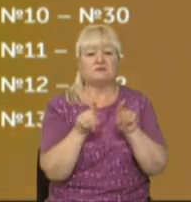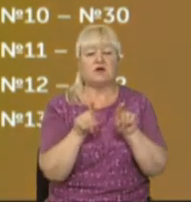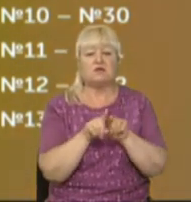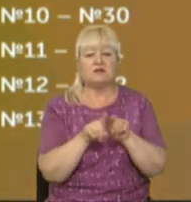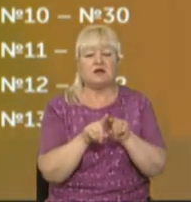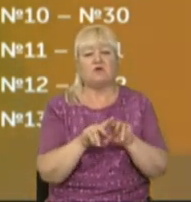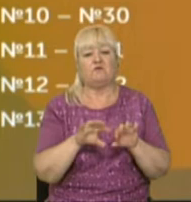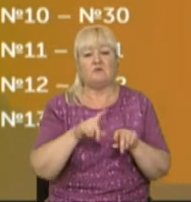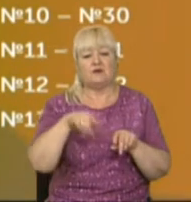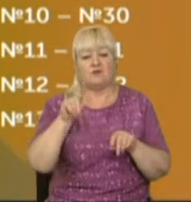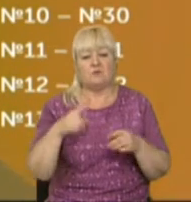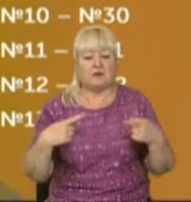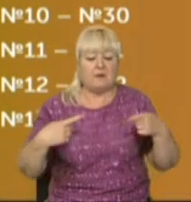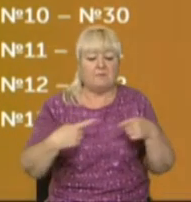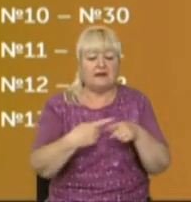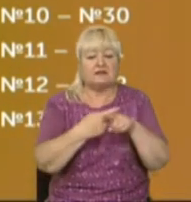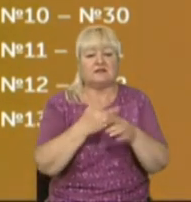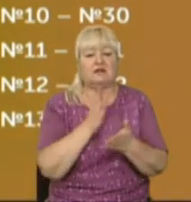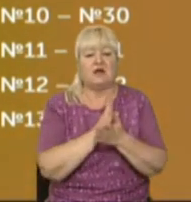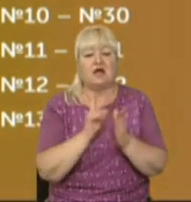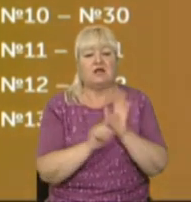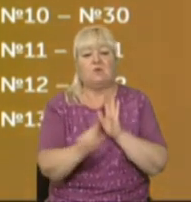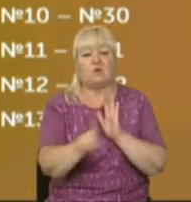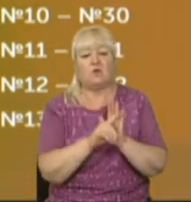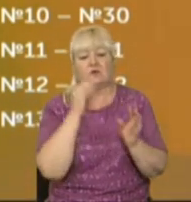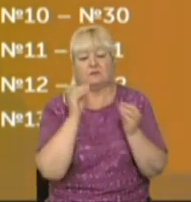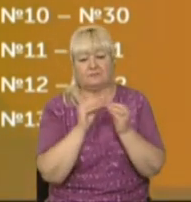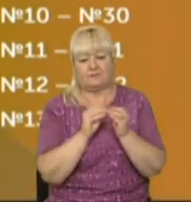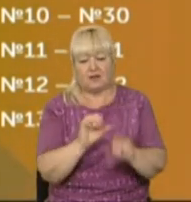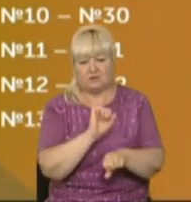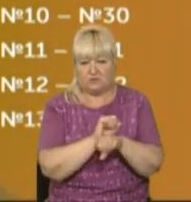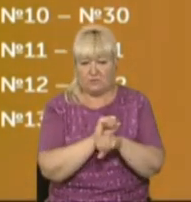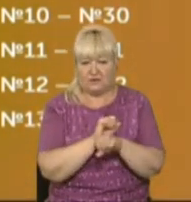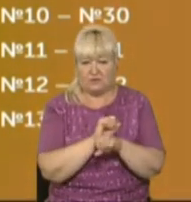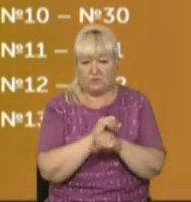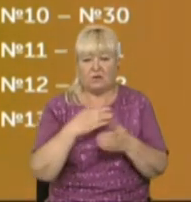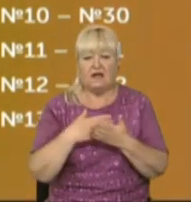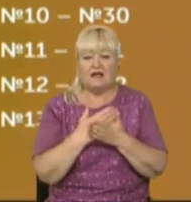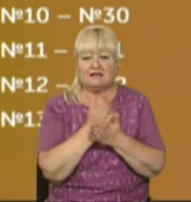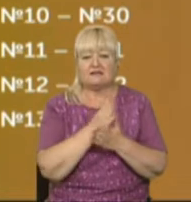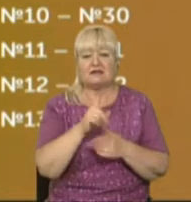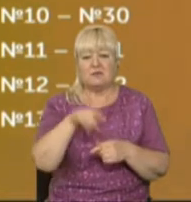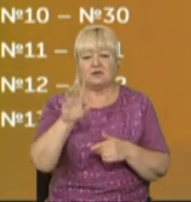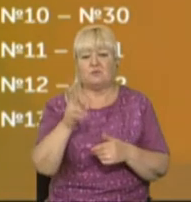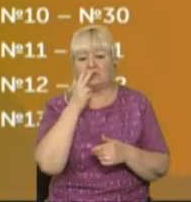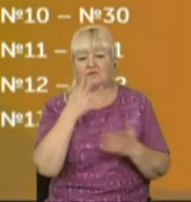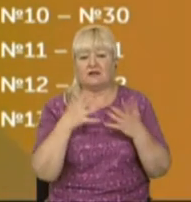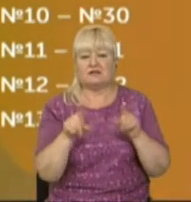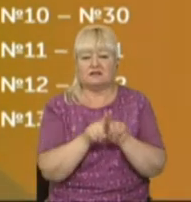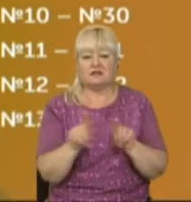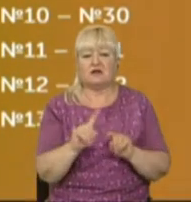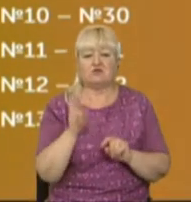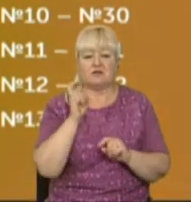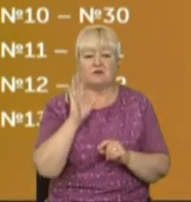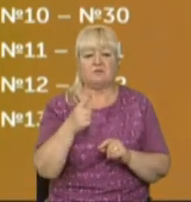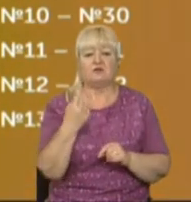перетинаються на деяких ділянках та проходять через одну і ту ж зупинку. Схема нумерації у фіналі виглядатиме так, що трамваї матимуть номери